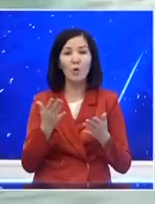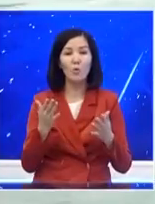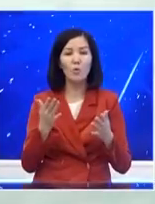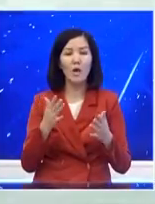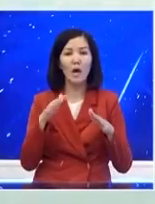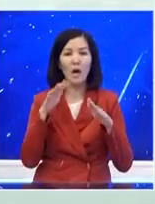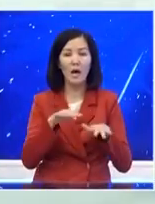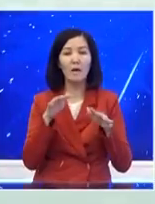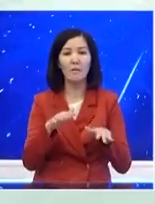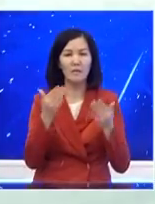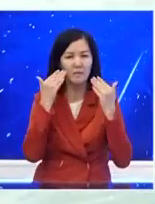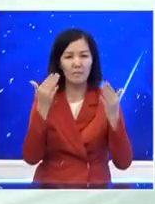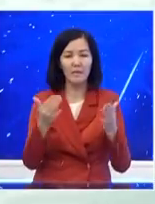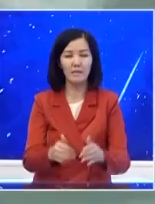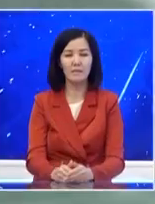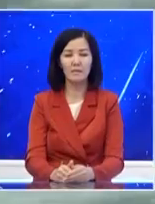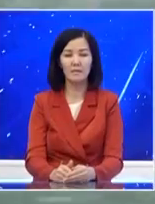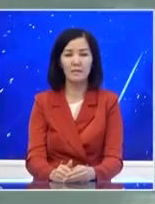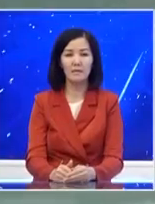жатқаны белгісіз деп отыр.